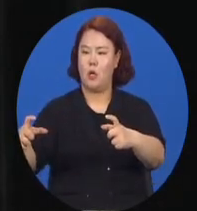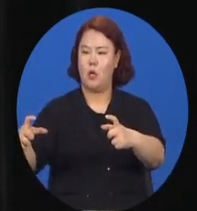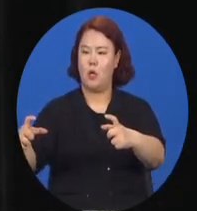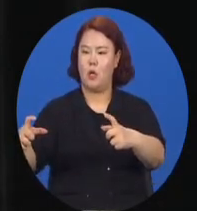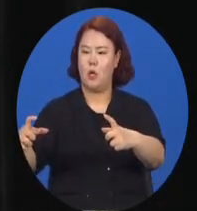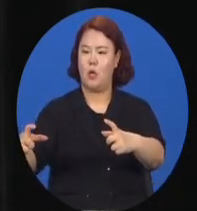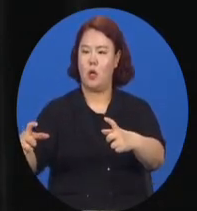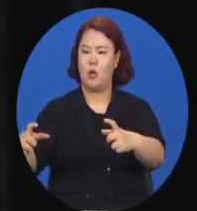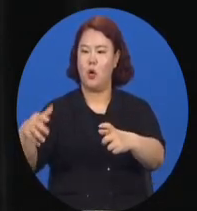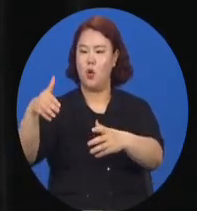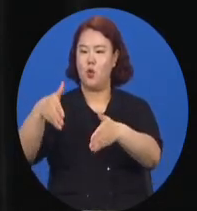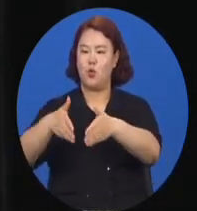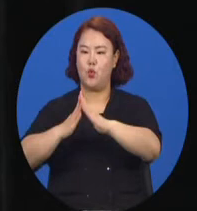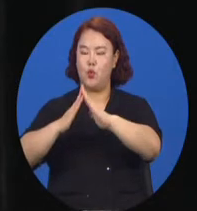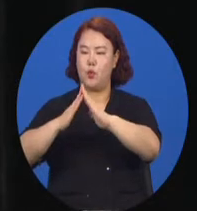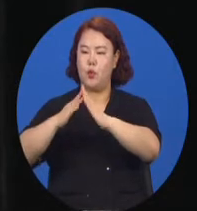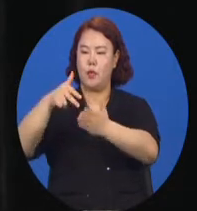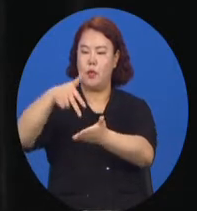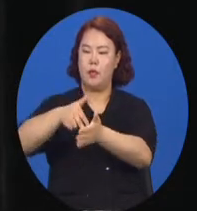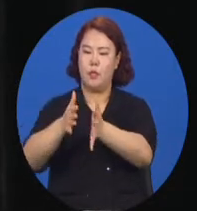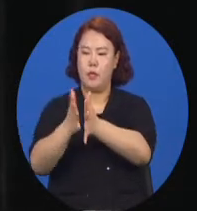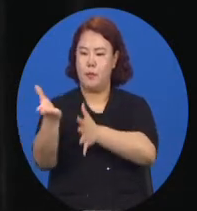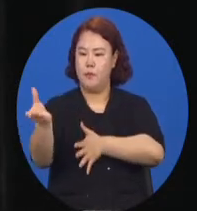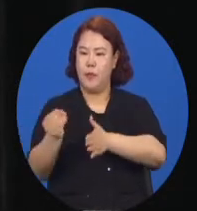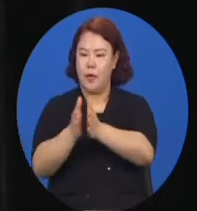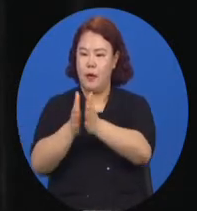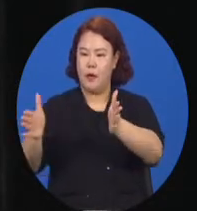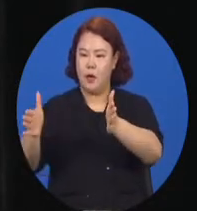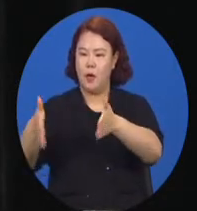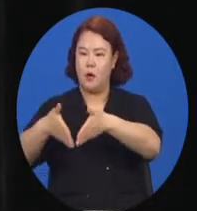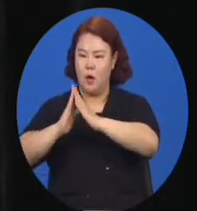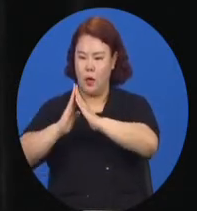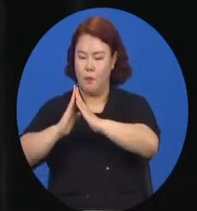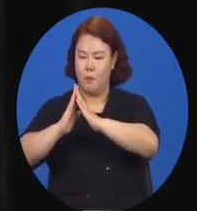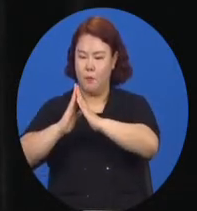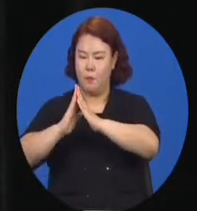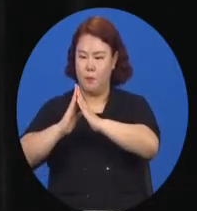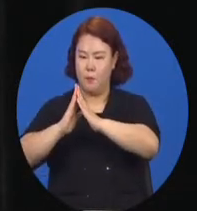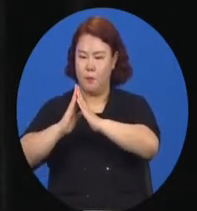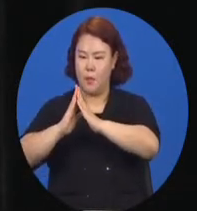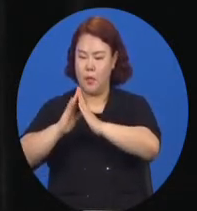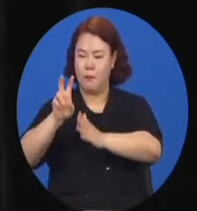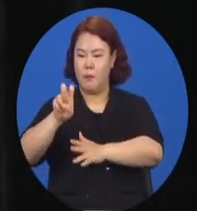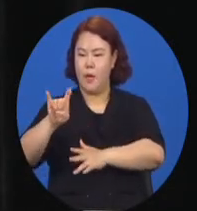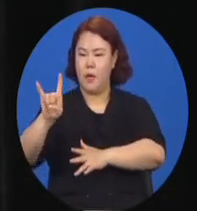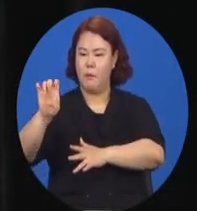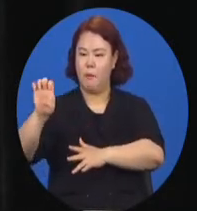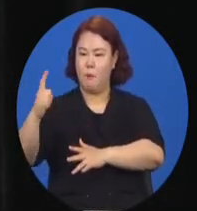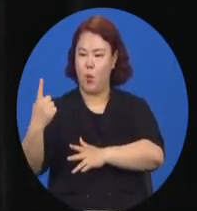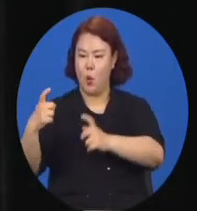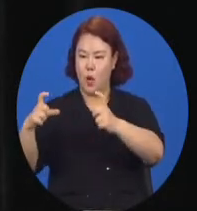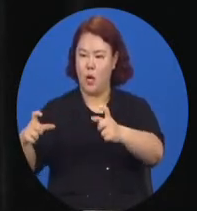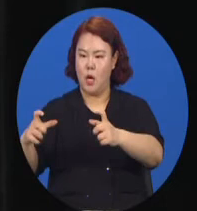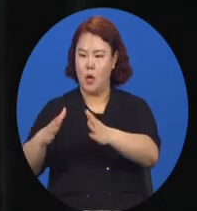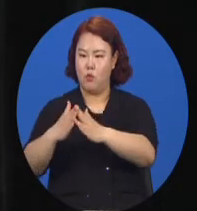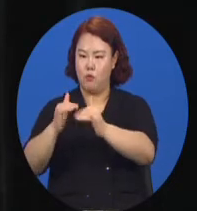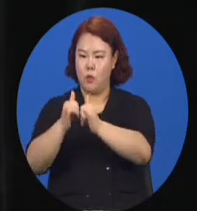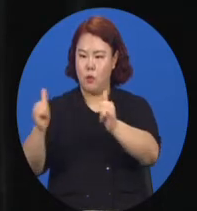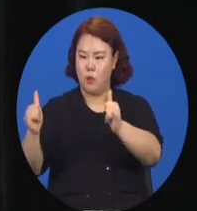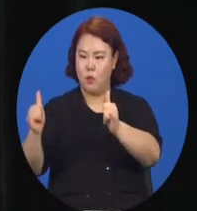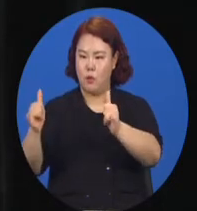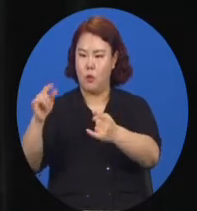지역에도 군립 임대 아파트를 건립을 해서 메포 지역 주민들에 대한 정규 여건을 개선해